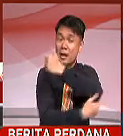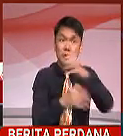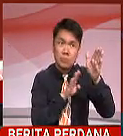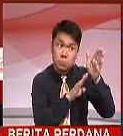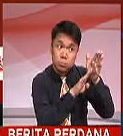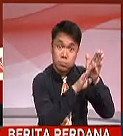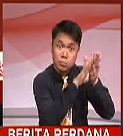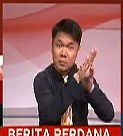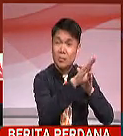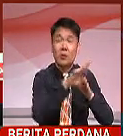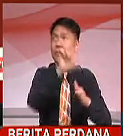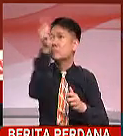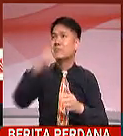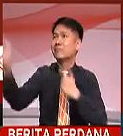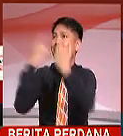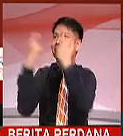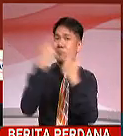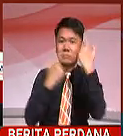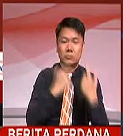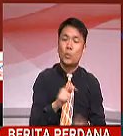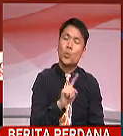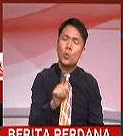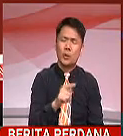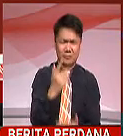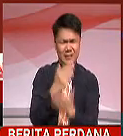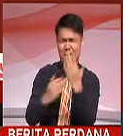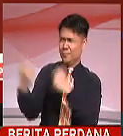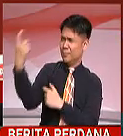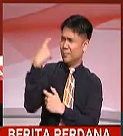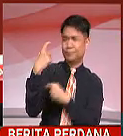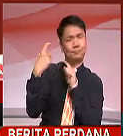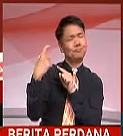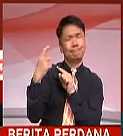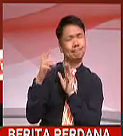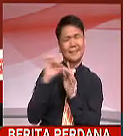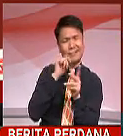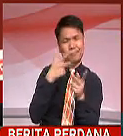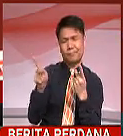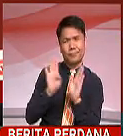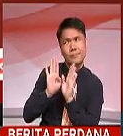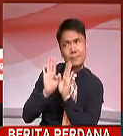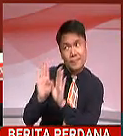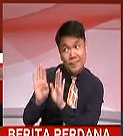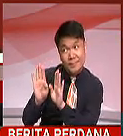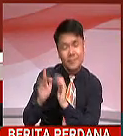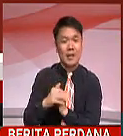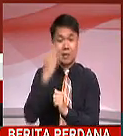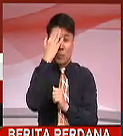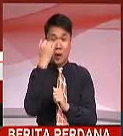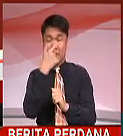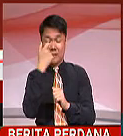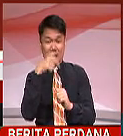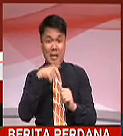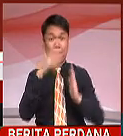ambil sebarang pelaburan. Jadi kadang-kadang ada pelaburan yang kita kena tolak sebab pelaburan ini tidak seiring dengan